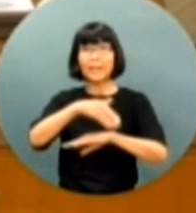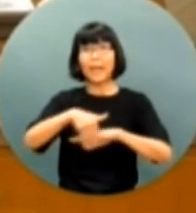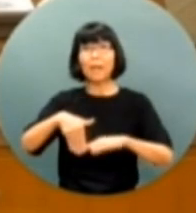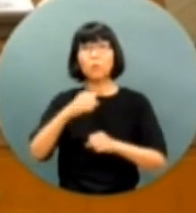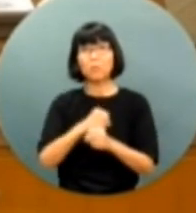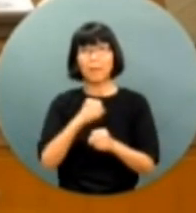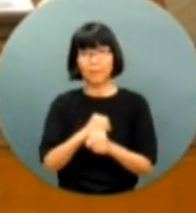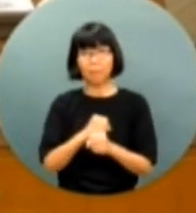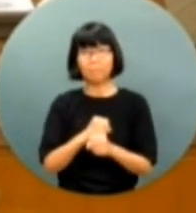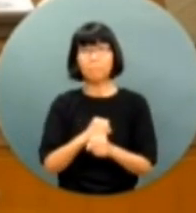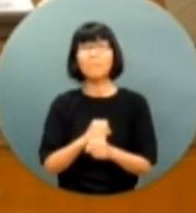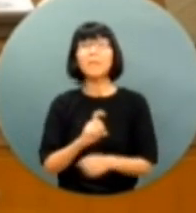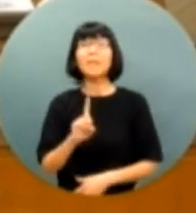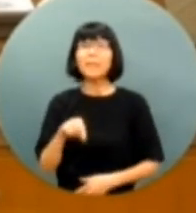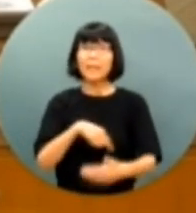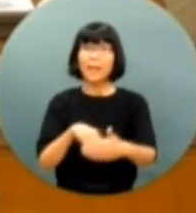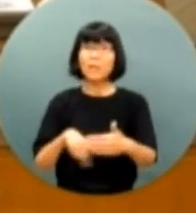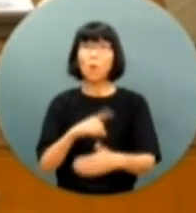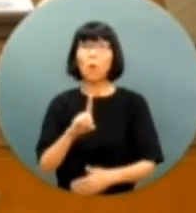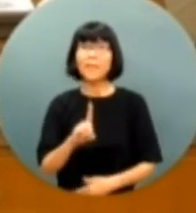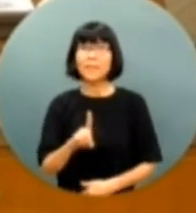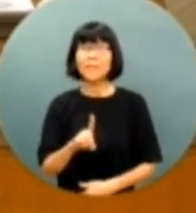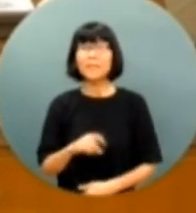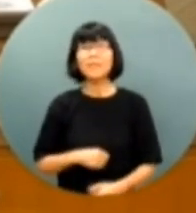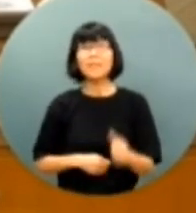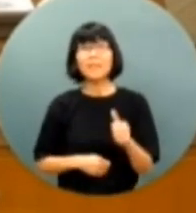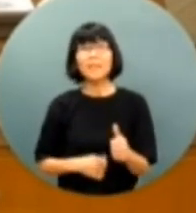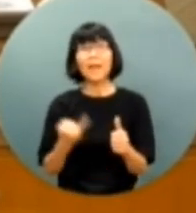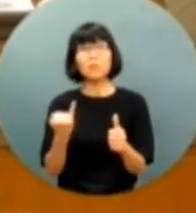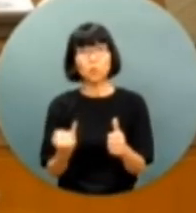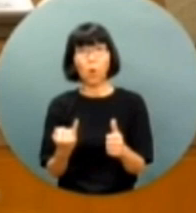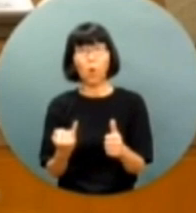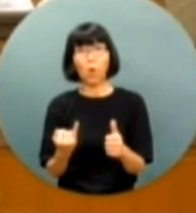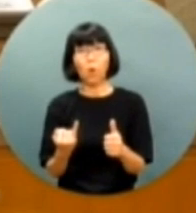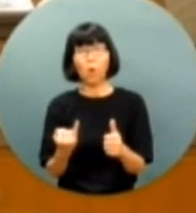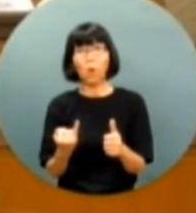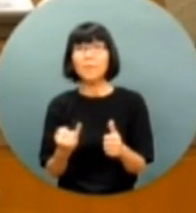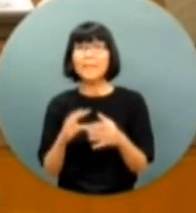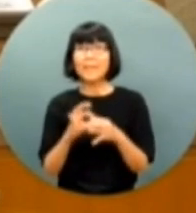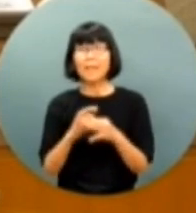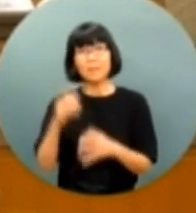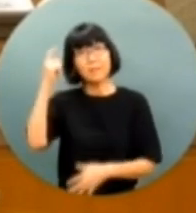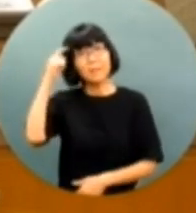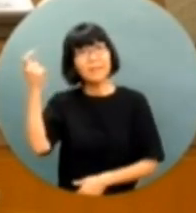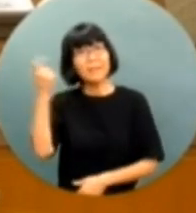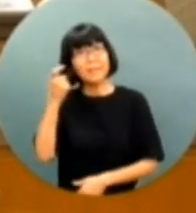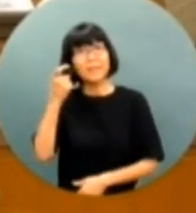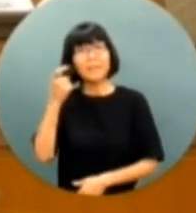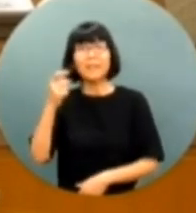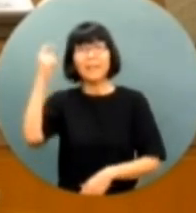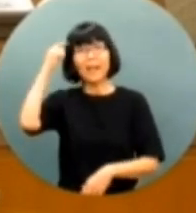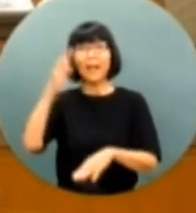1、教育現場において児童生徒に性別による 固定観念に基づくイメージを植え付けて